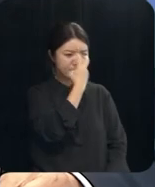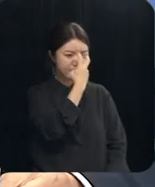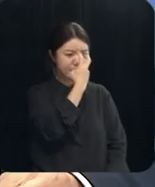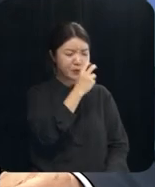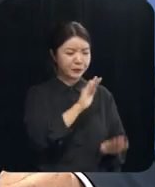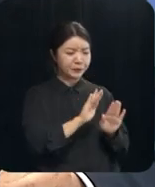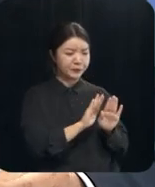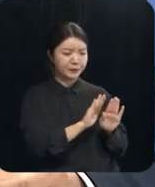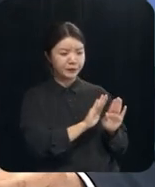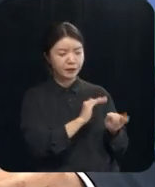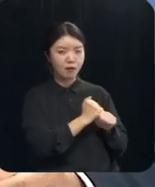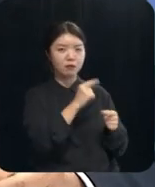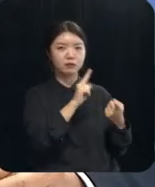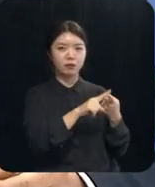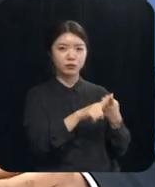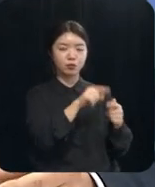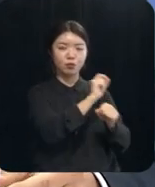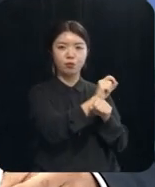통해서 행정부를